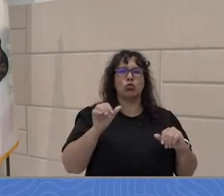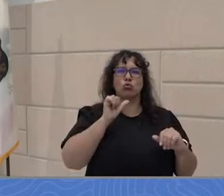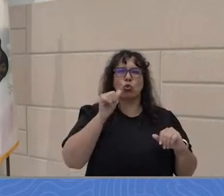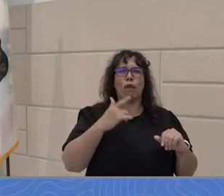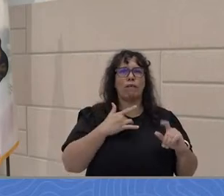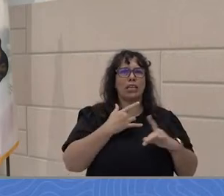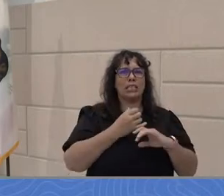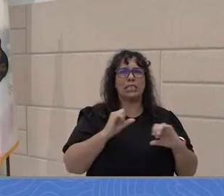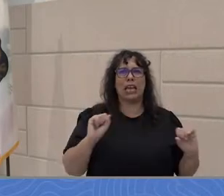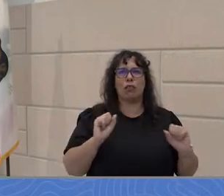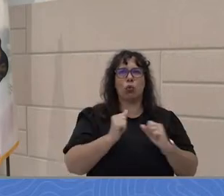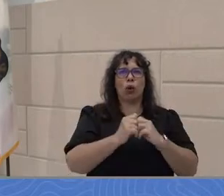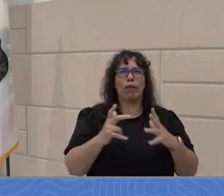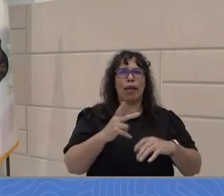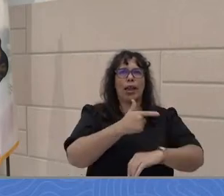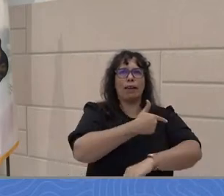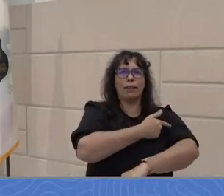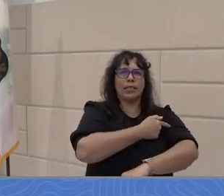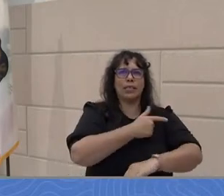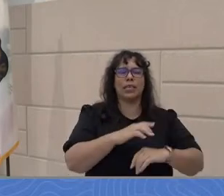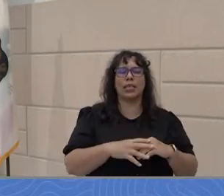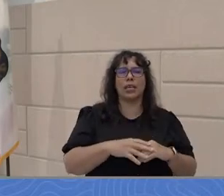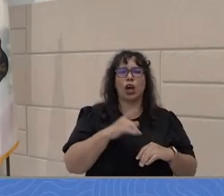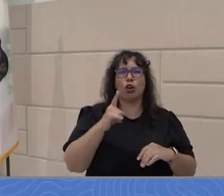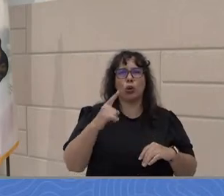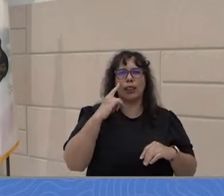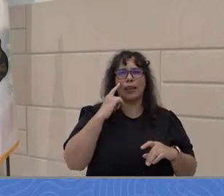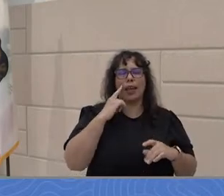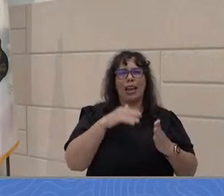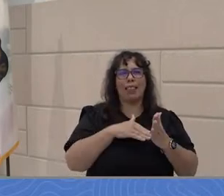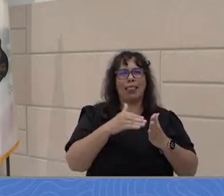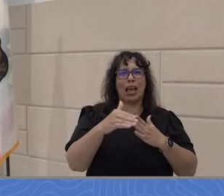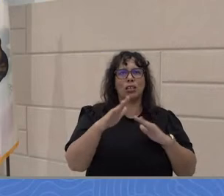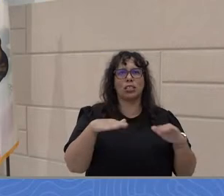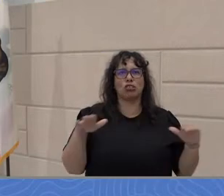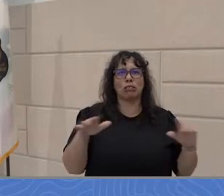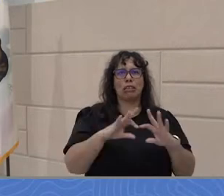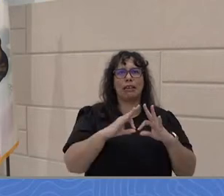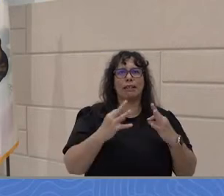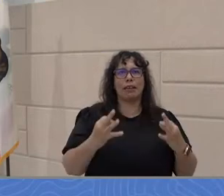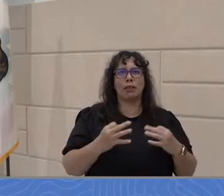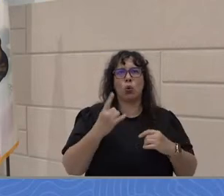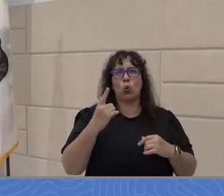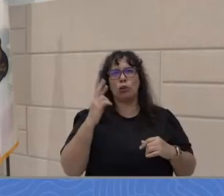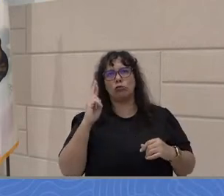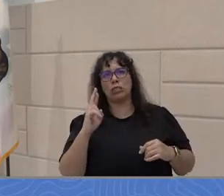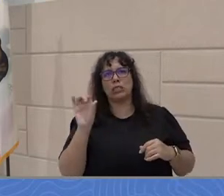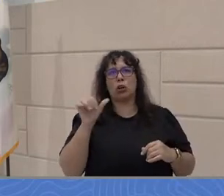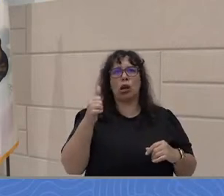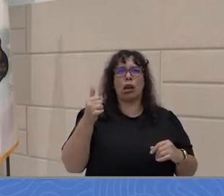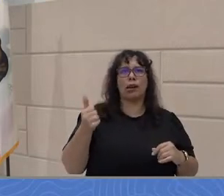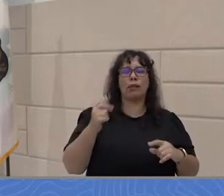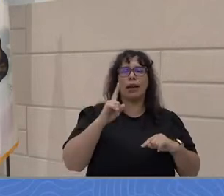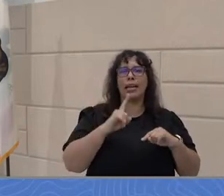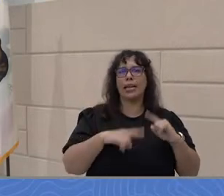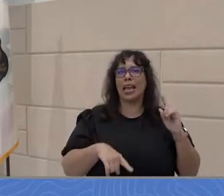ដែលសិស្សត្រឡប់ចូលរៀនវិញនោះគឺថាវាគ្មានភាពស្មើគ្នាទេនៅពេលណាក្មេងខ្លះអត់បានទទួលការ